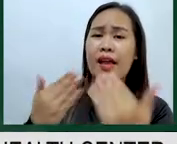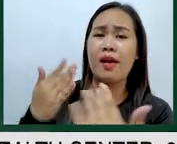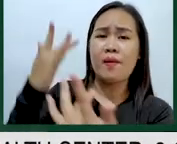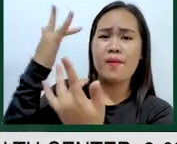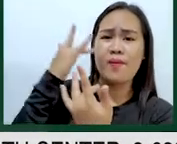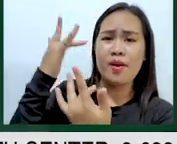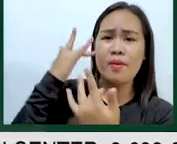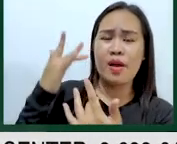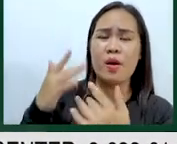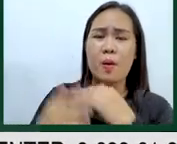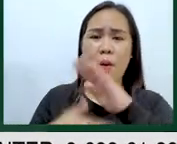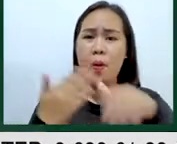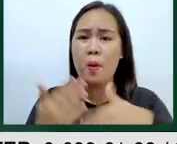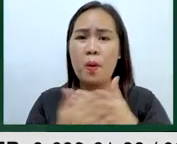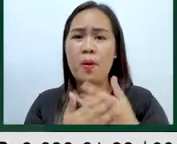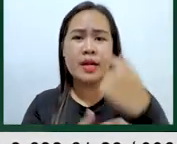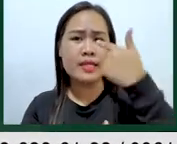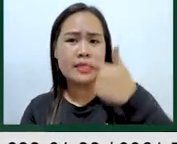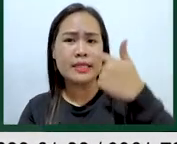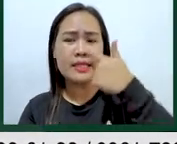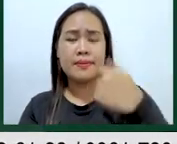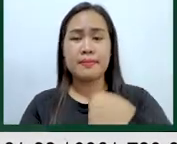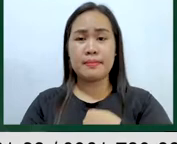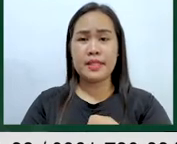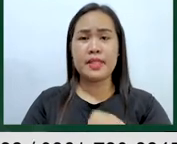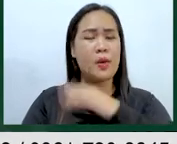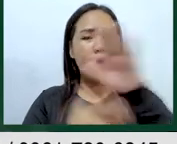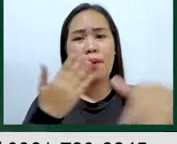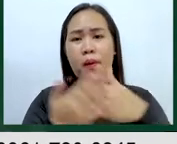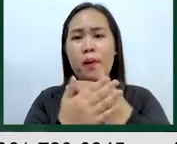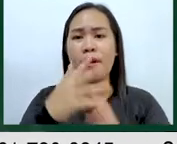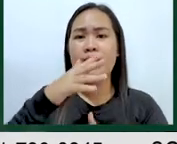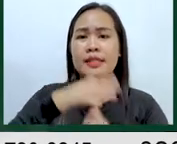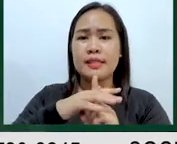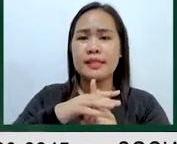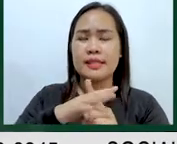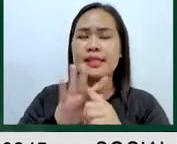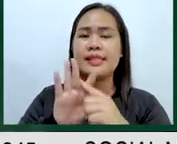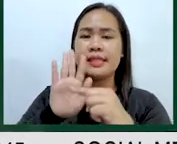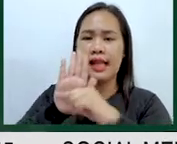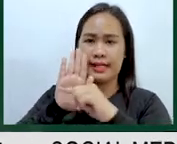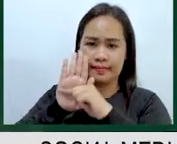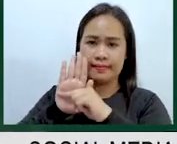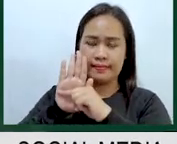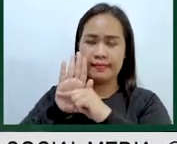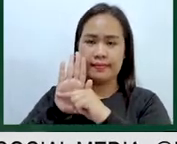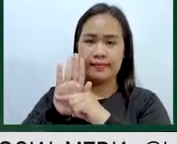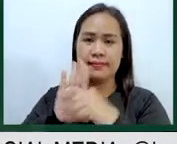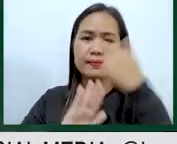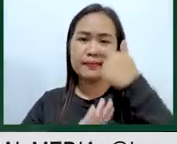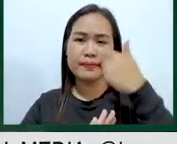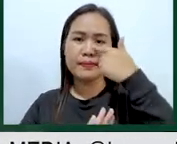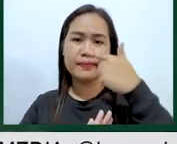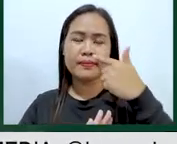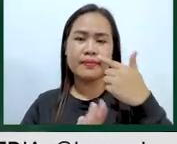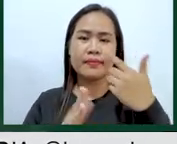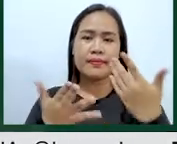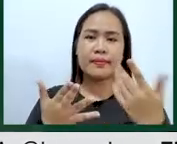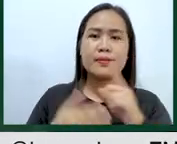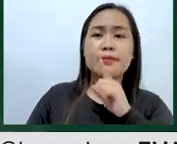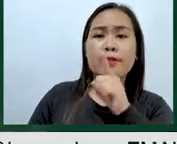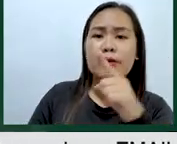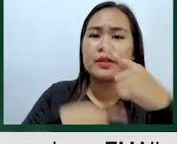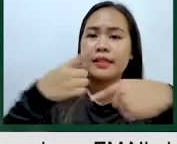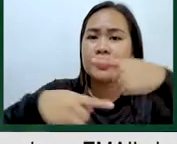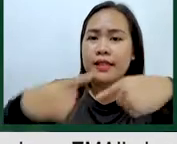akin, negative naman lagi, 'no? And siguro yun yung nagiging ano sa akin, sign, no, na